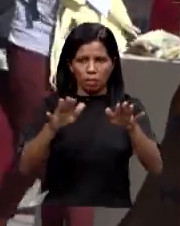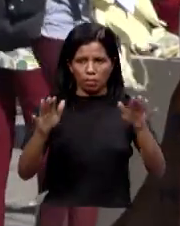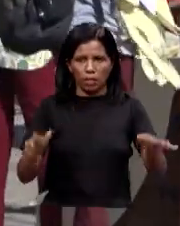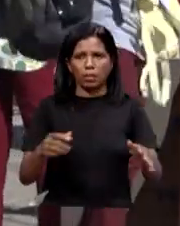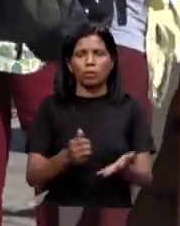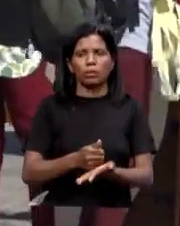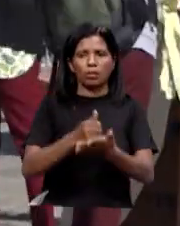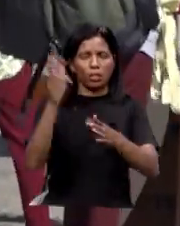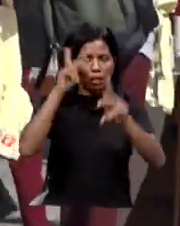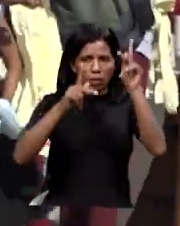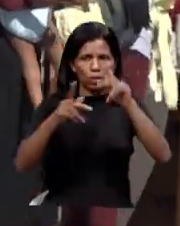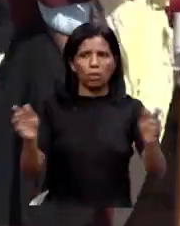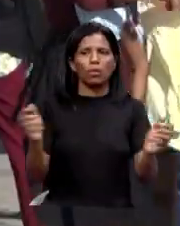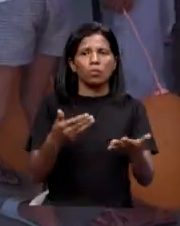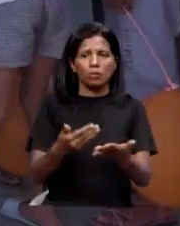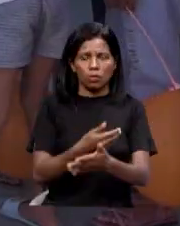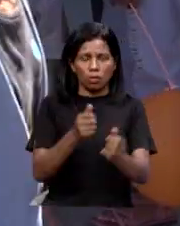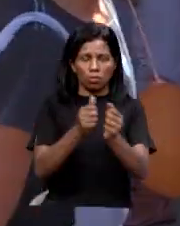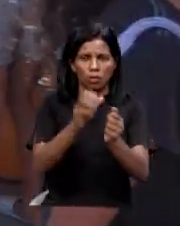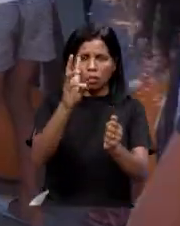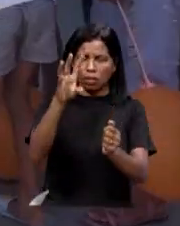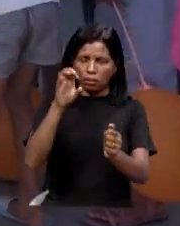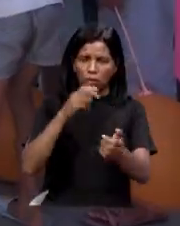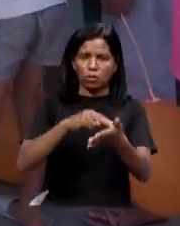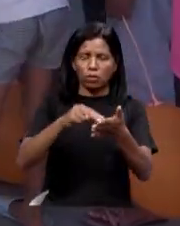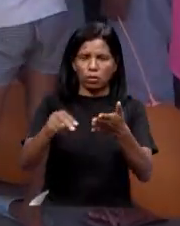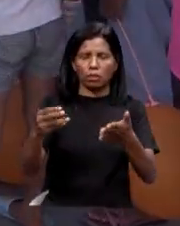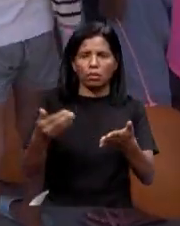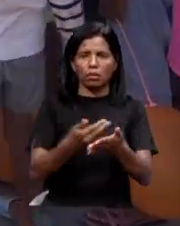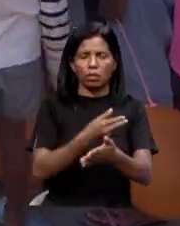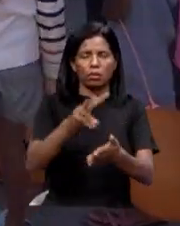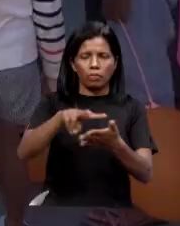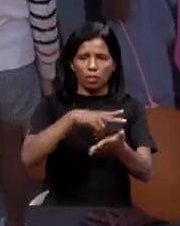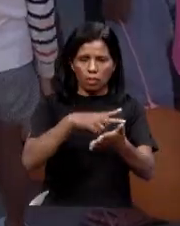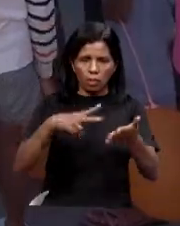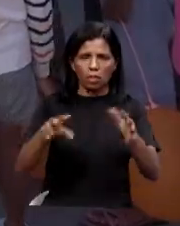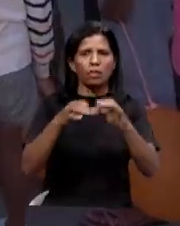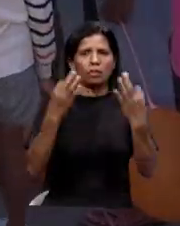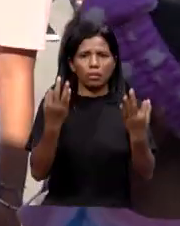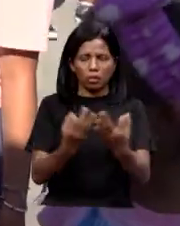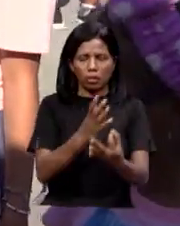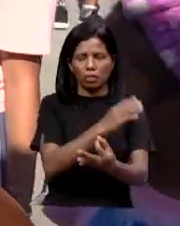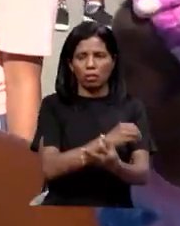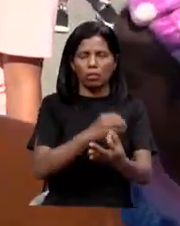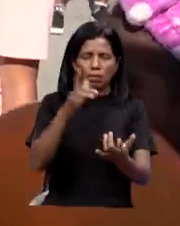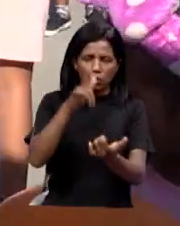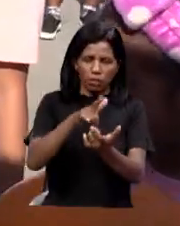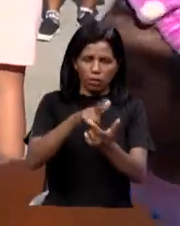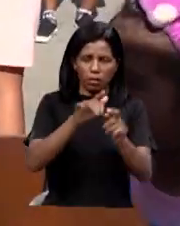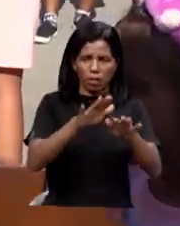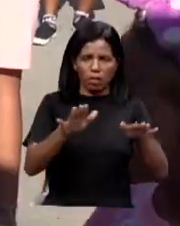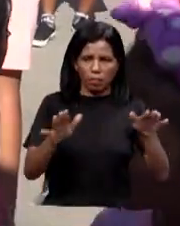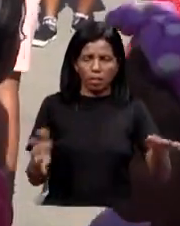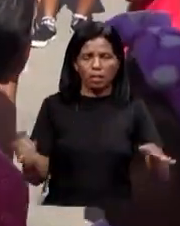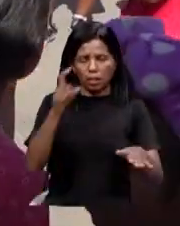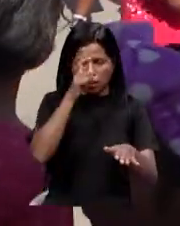caso fong hamutuk atus nen resin. Husi número ne, caso maioria violência doméstica no abuso sexual ba labarik